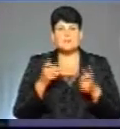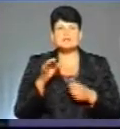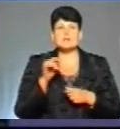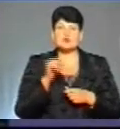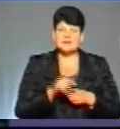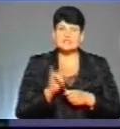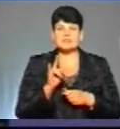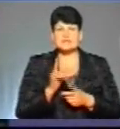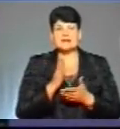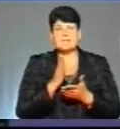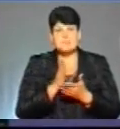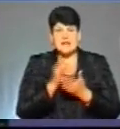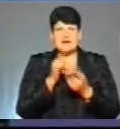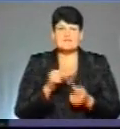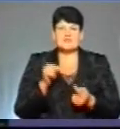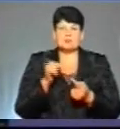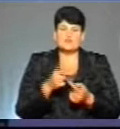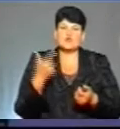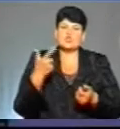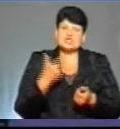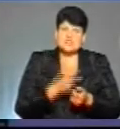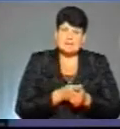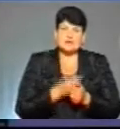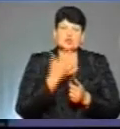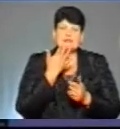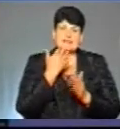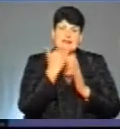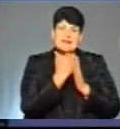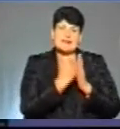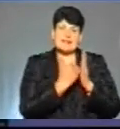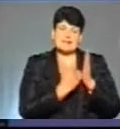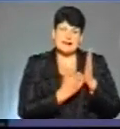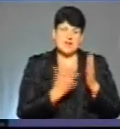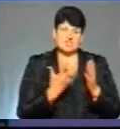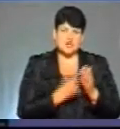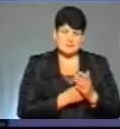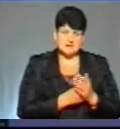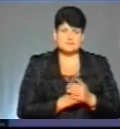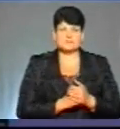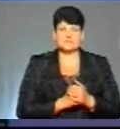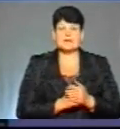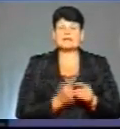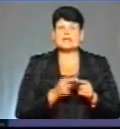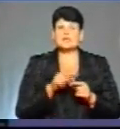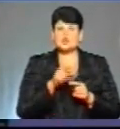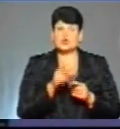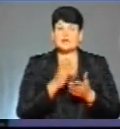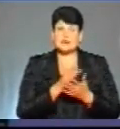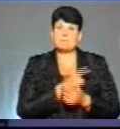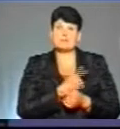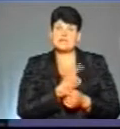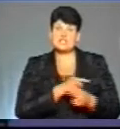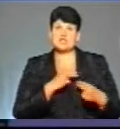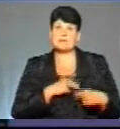про те, чи дитина мала відповідно щеплення, відповідно до національного календаря щеплень. Для цього є медичний